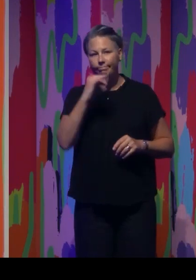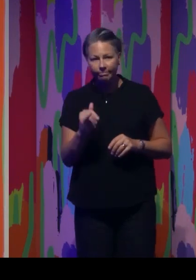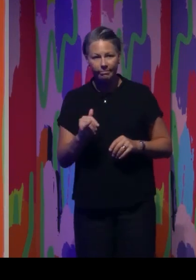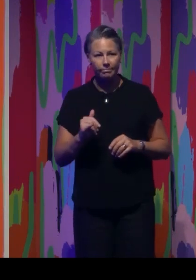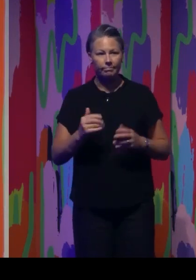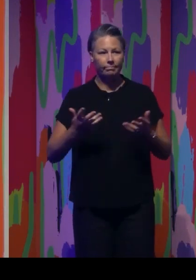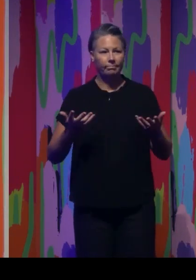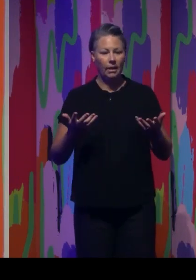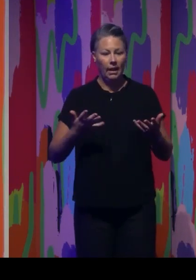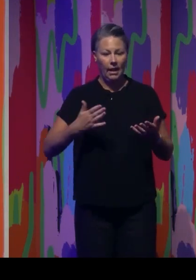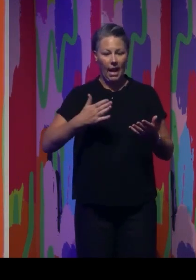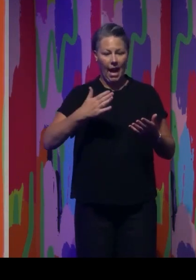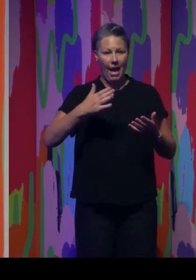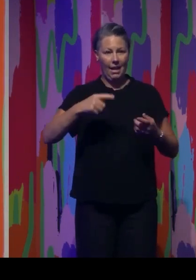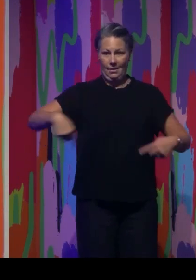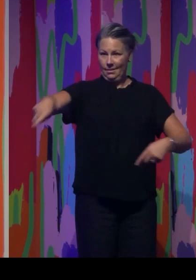our own LGBT community